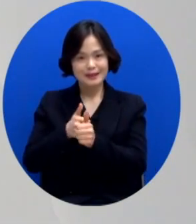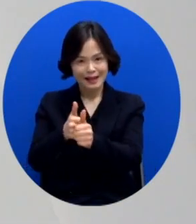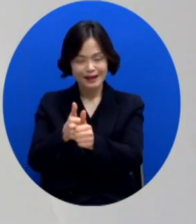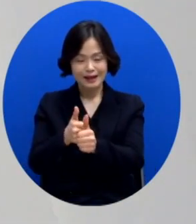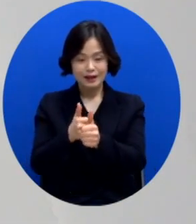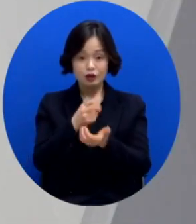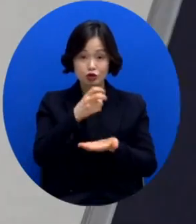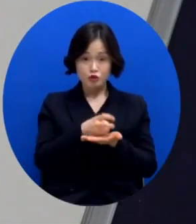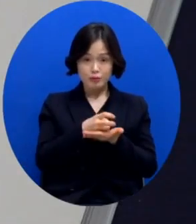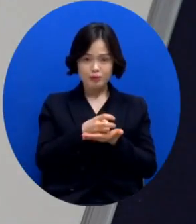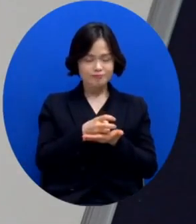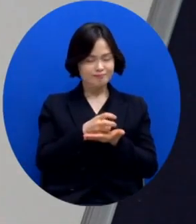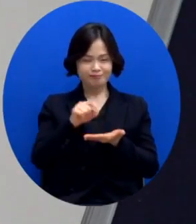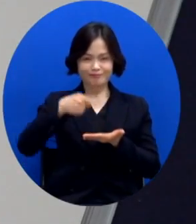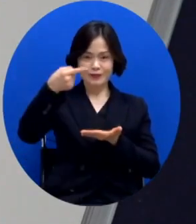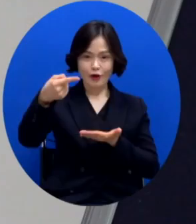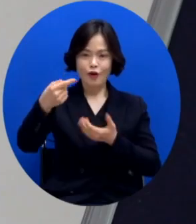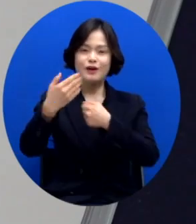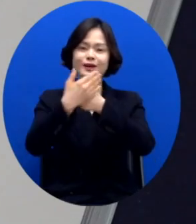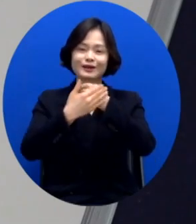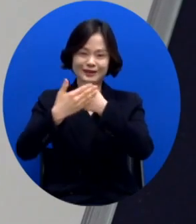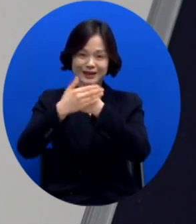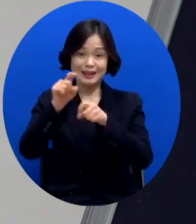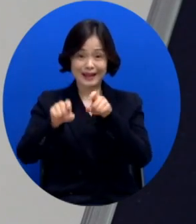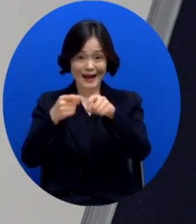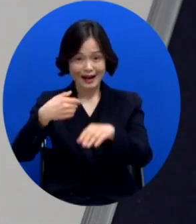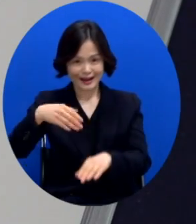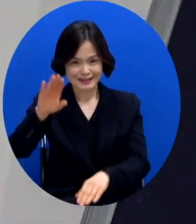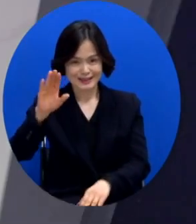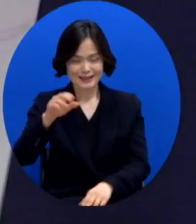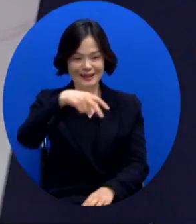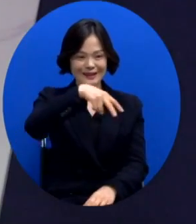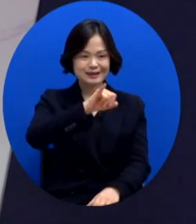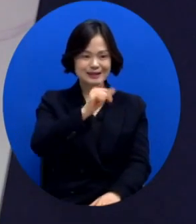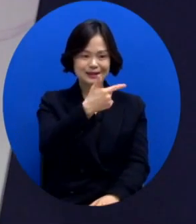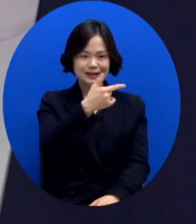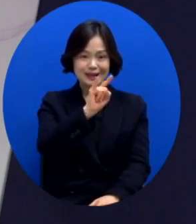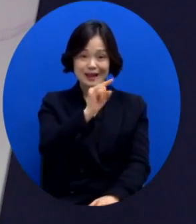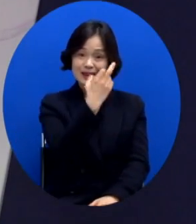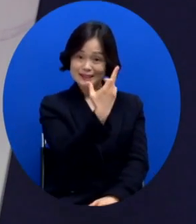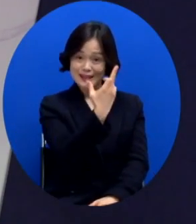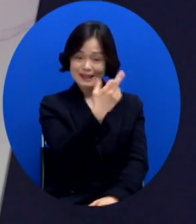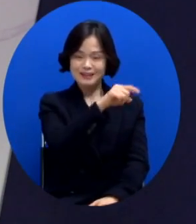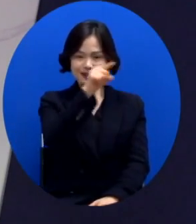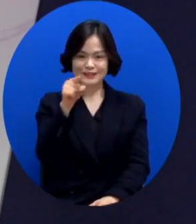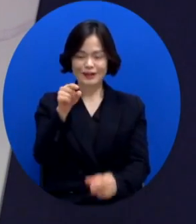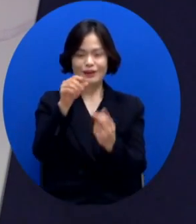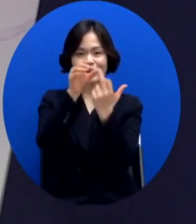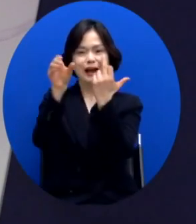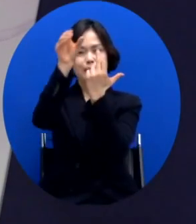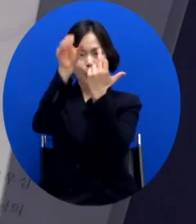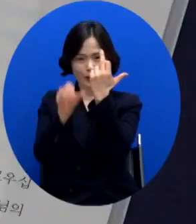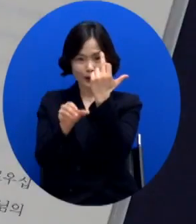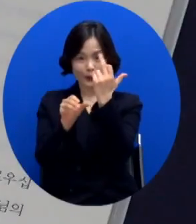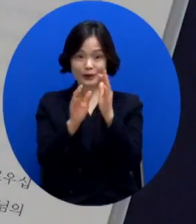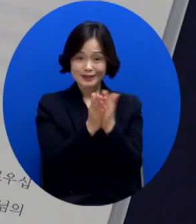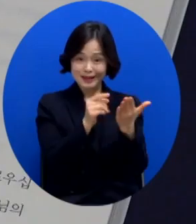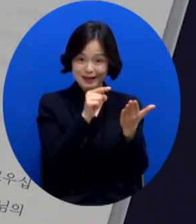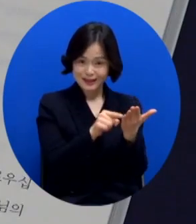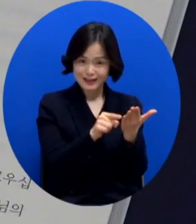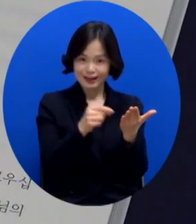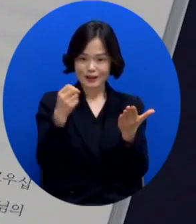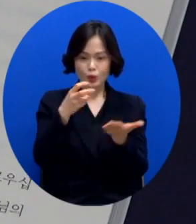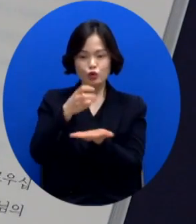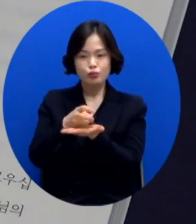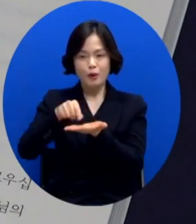책, 신의 산에서 갈보리로 그리고 율법을 이기는 은혜입니다. 두 권의 책은 율법의 실제와 그 역할의